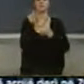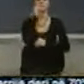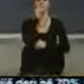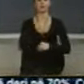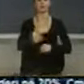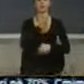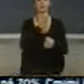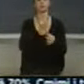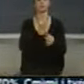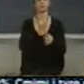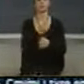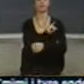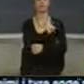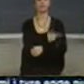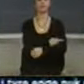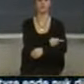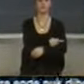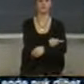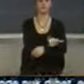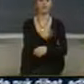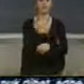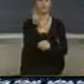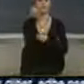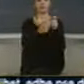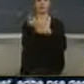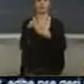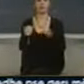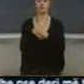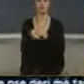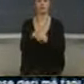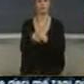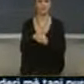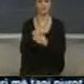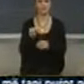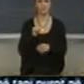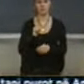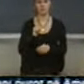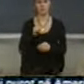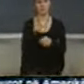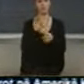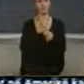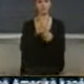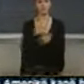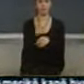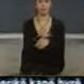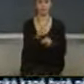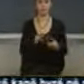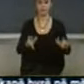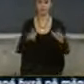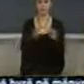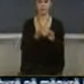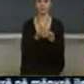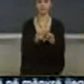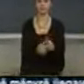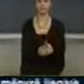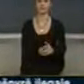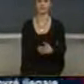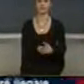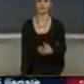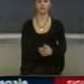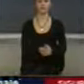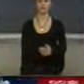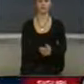sovranitetit dhe integritetit e vendit, si dhe qytetarve pronën dhe interesat e Kosovës. Forcat e